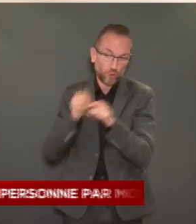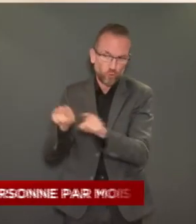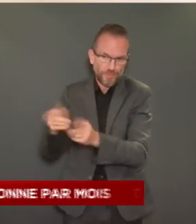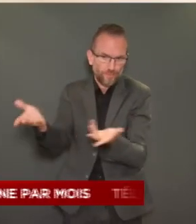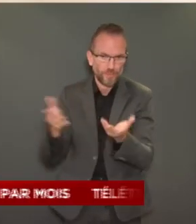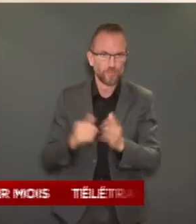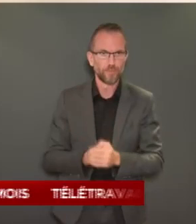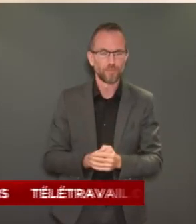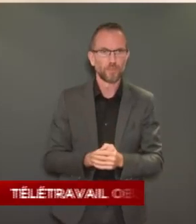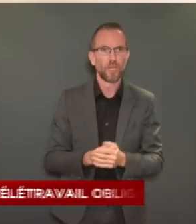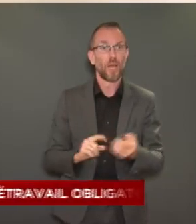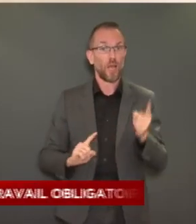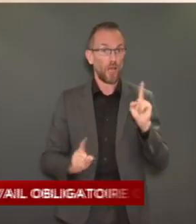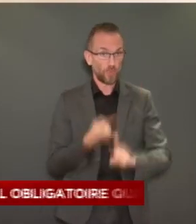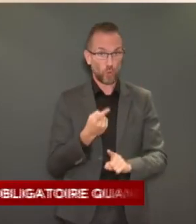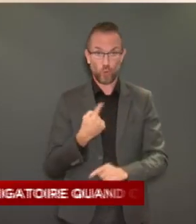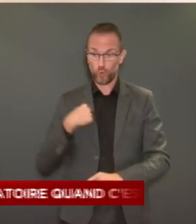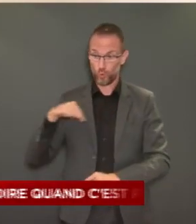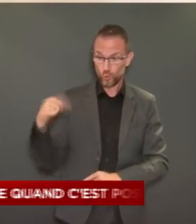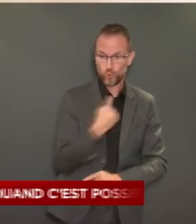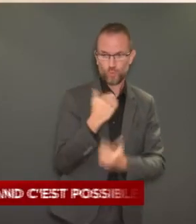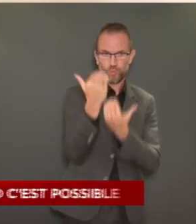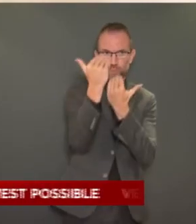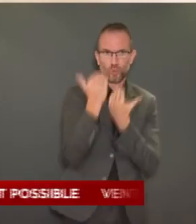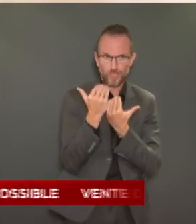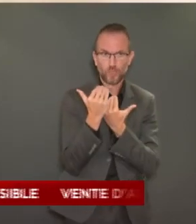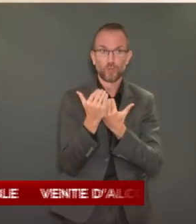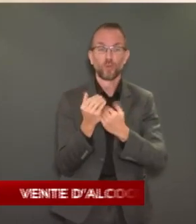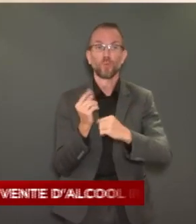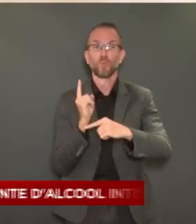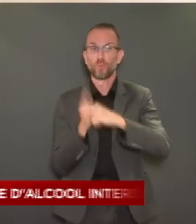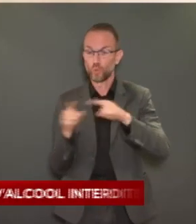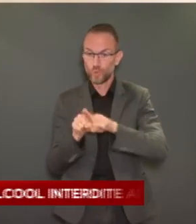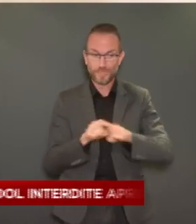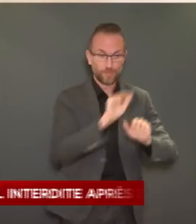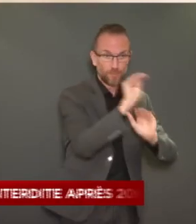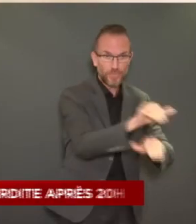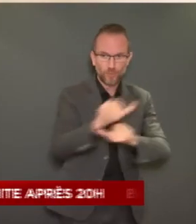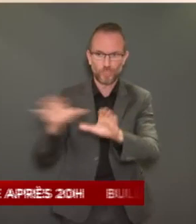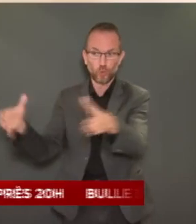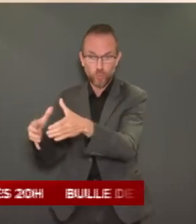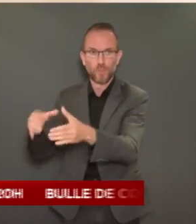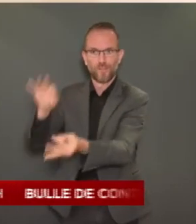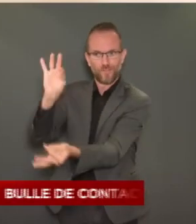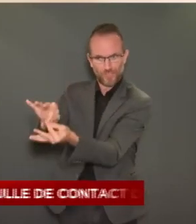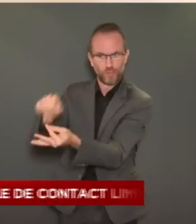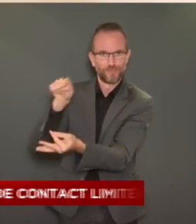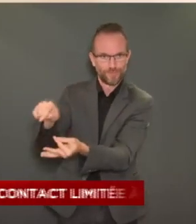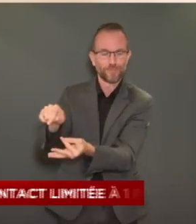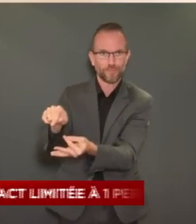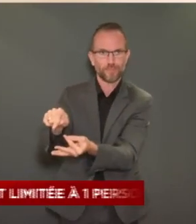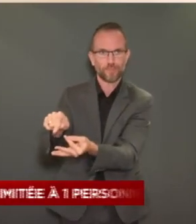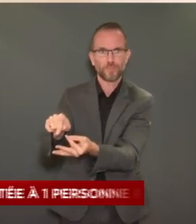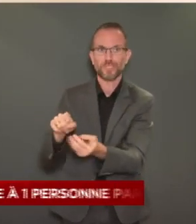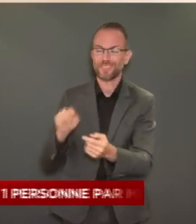nous protéger, mais certainement pour protéger les gens qui sont les plus vulnérables. Ce virus touche notre pays d'une